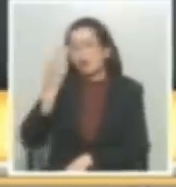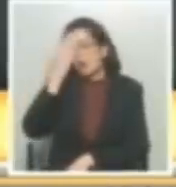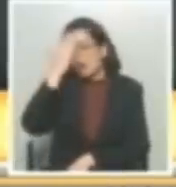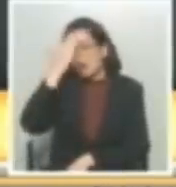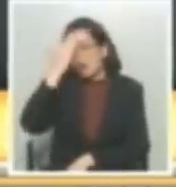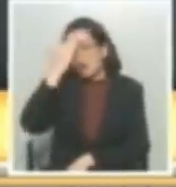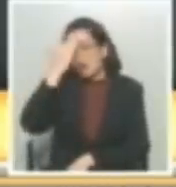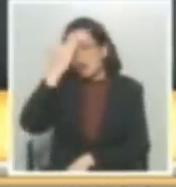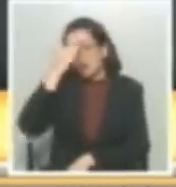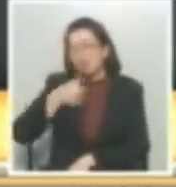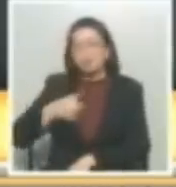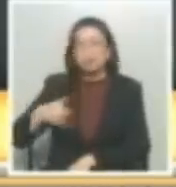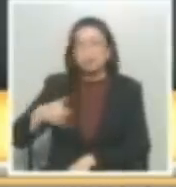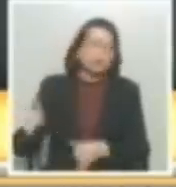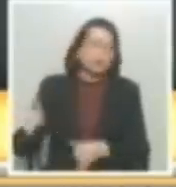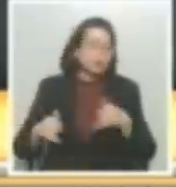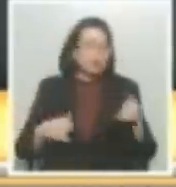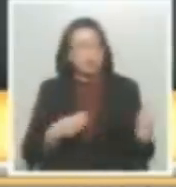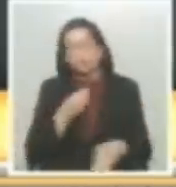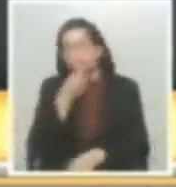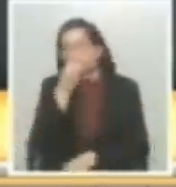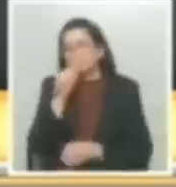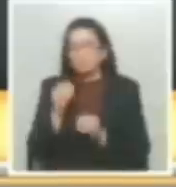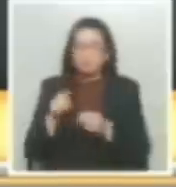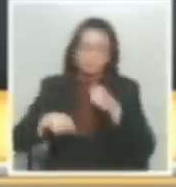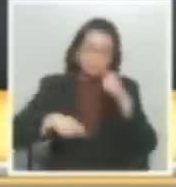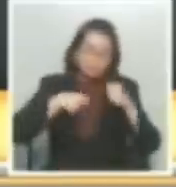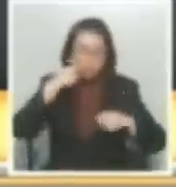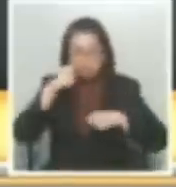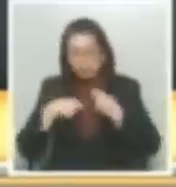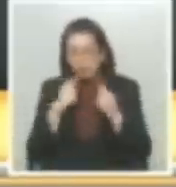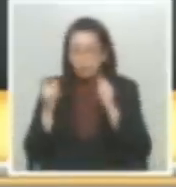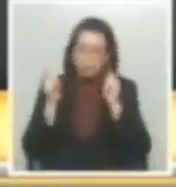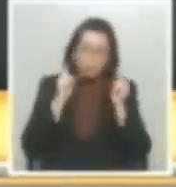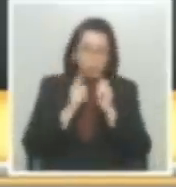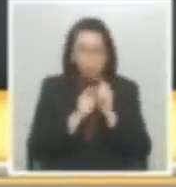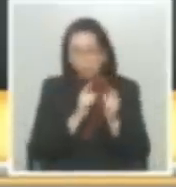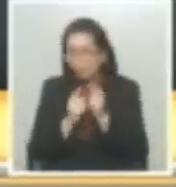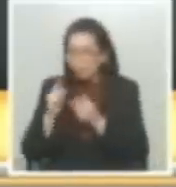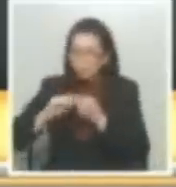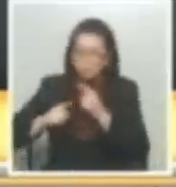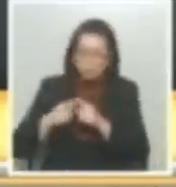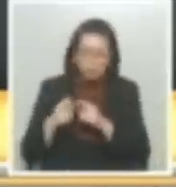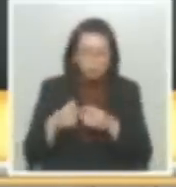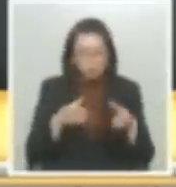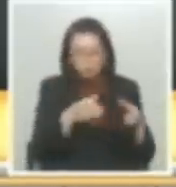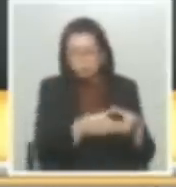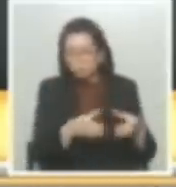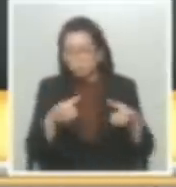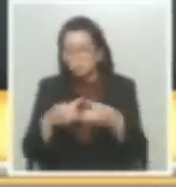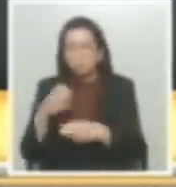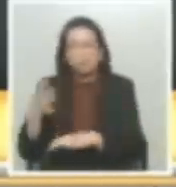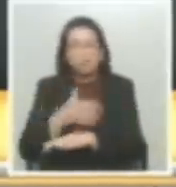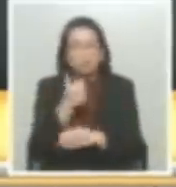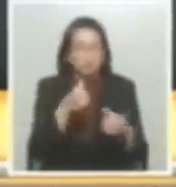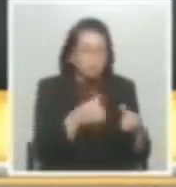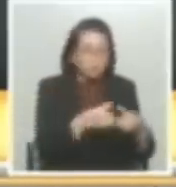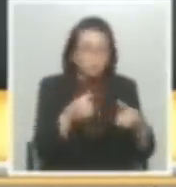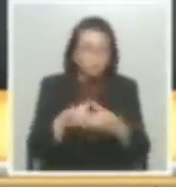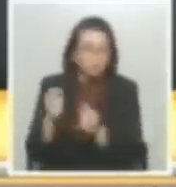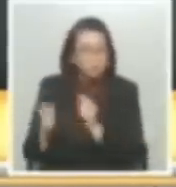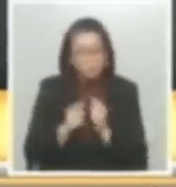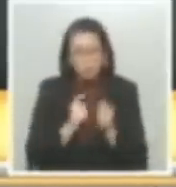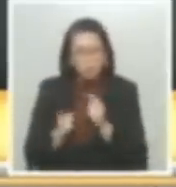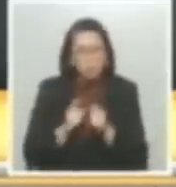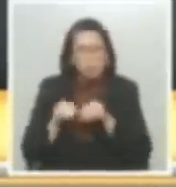าเดินออกไปทานข้าวคุยกับเพื่อนฝูงต่างพรรคหลายๆพรรคนะครับคุยไปคุยมาเขา